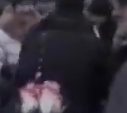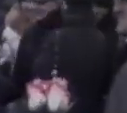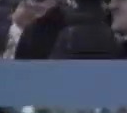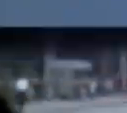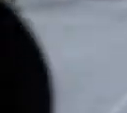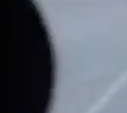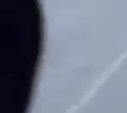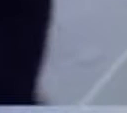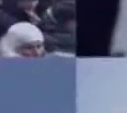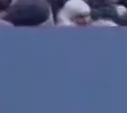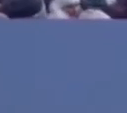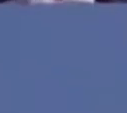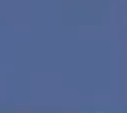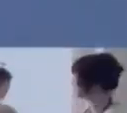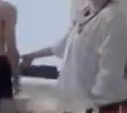Дякую.